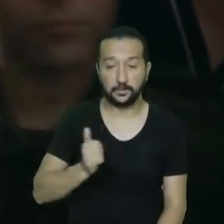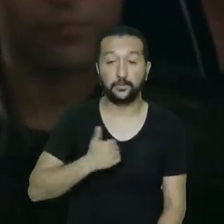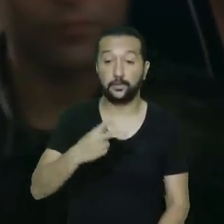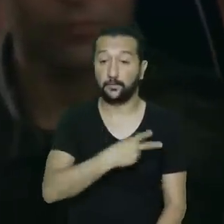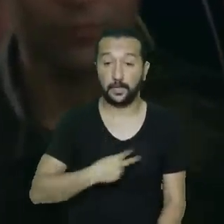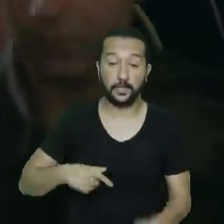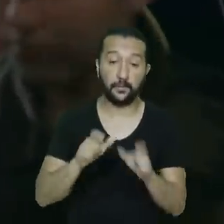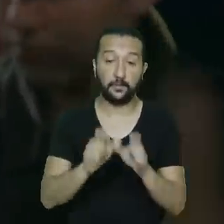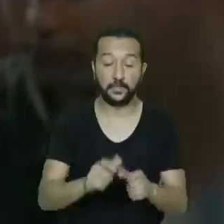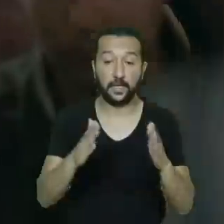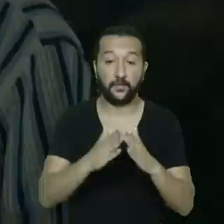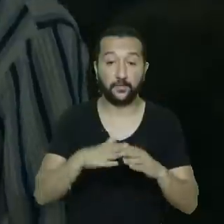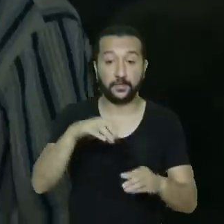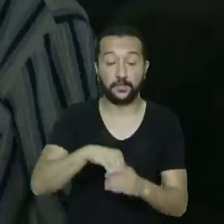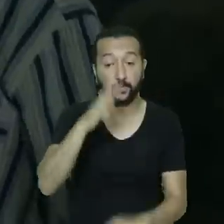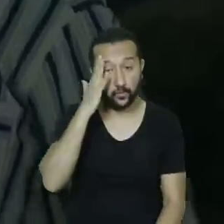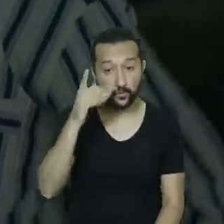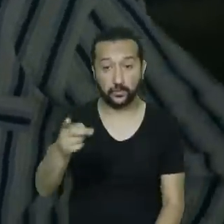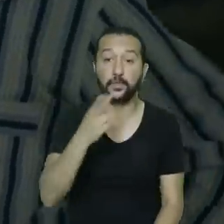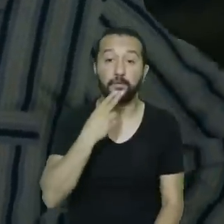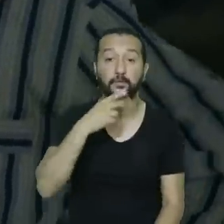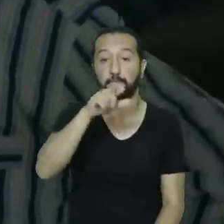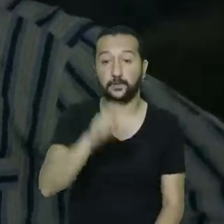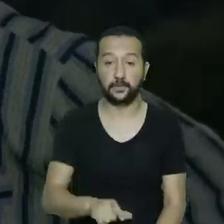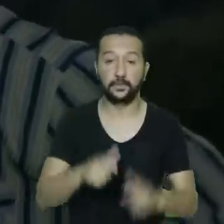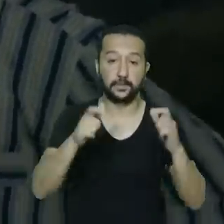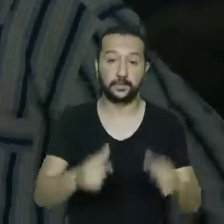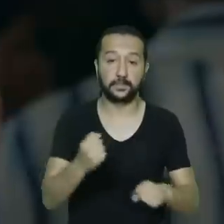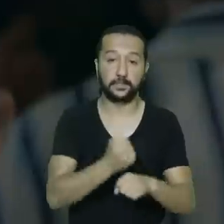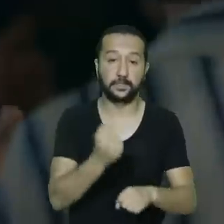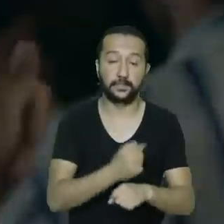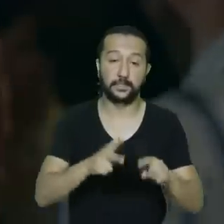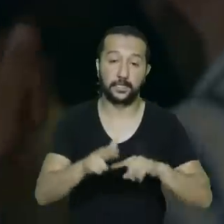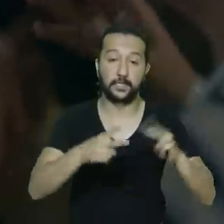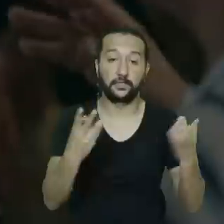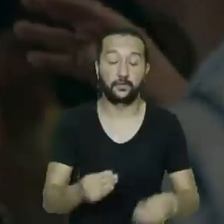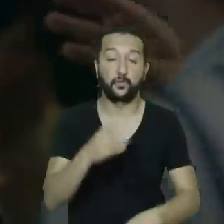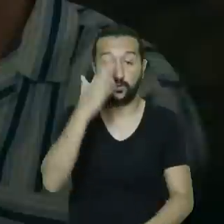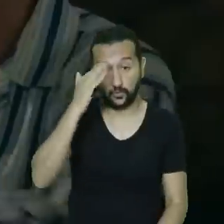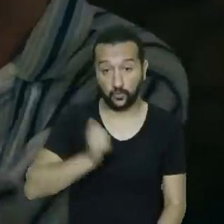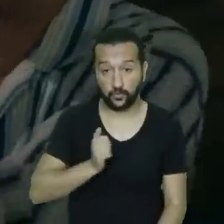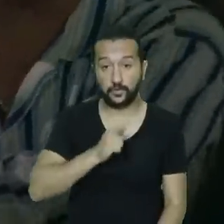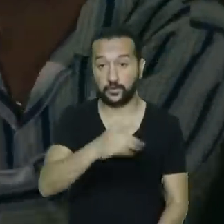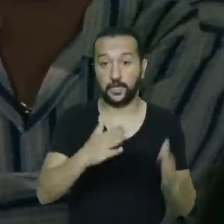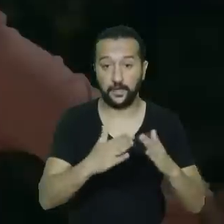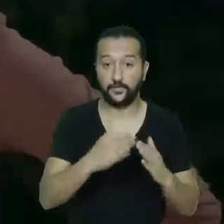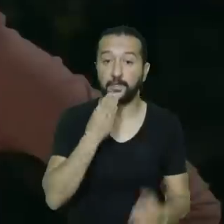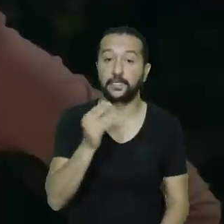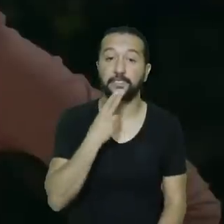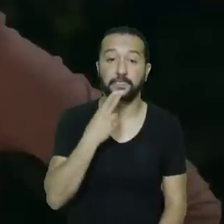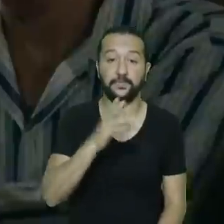belediyenin bekçileri evinde uyusun, hanımefendi kasabada heykel açsın. Komutanım, evde genç kız